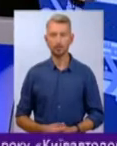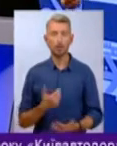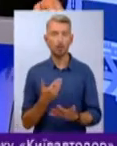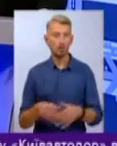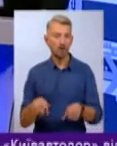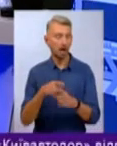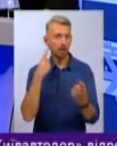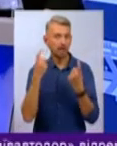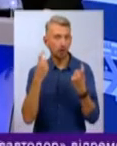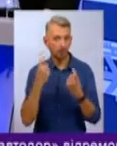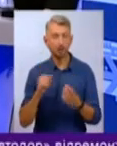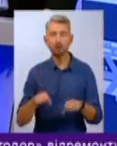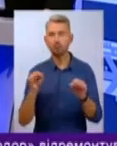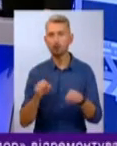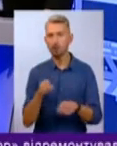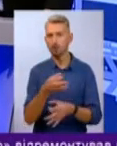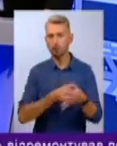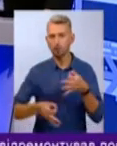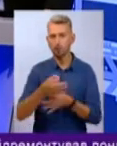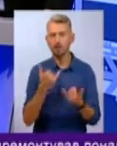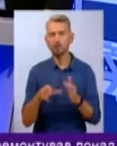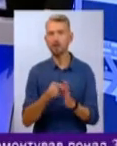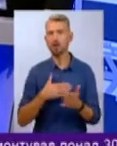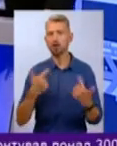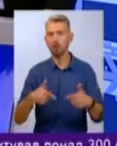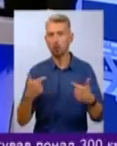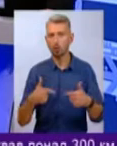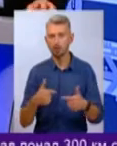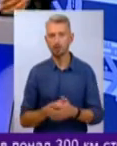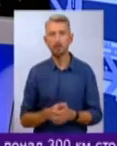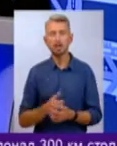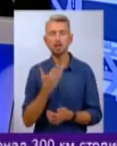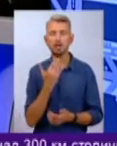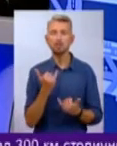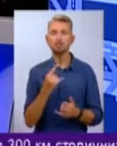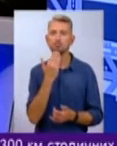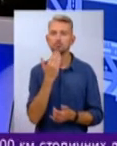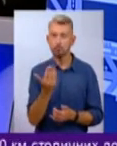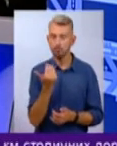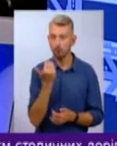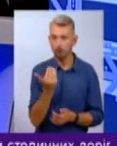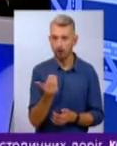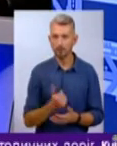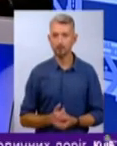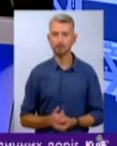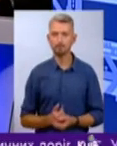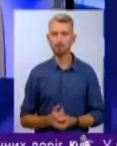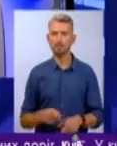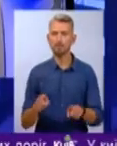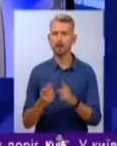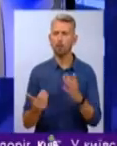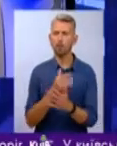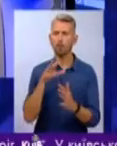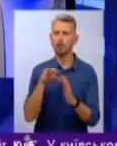Отака інформація, і можемо її обговорити тепер із гостями студії. Передусім запитаю вас, пане Олександр, от таке